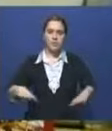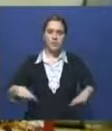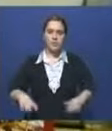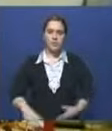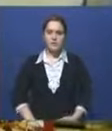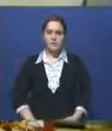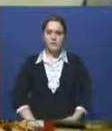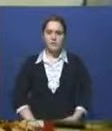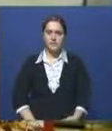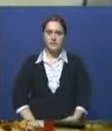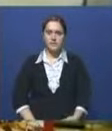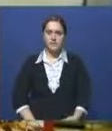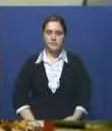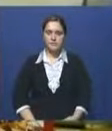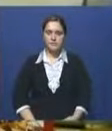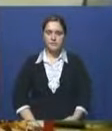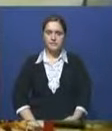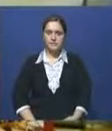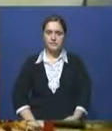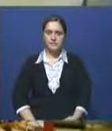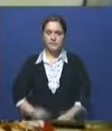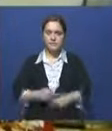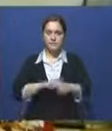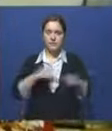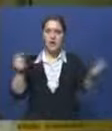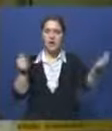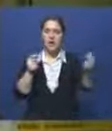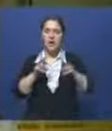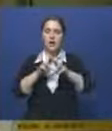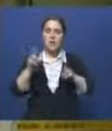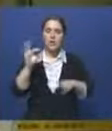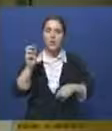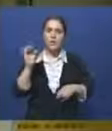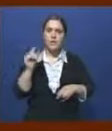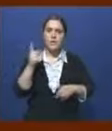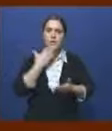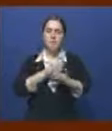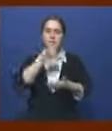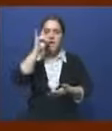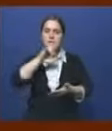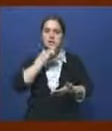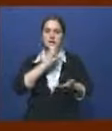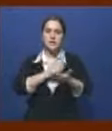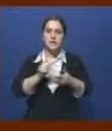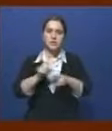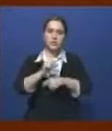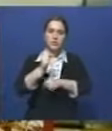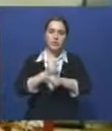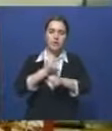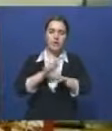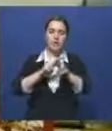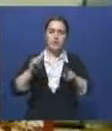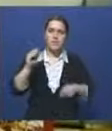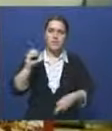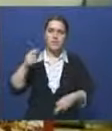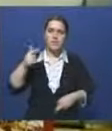много. Вот и скрипка, прототип скрипки кобус возник в нашей среде. Тот же самый джетеген, который